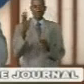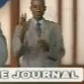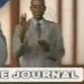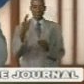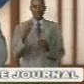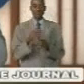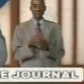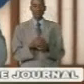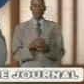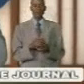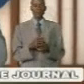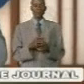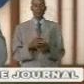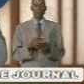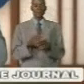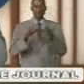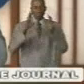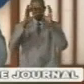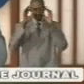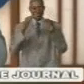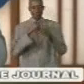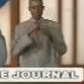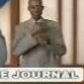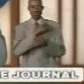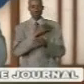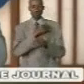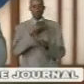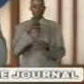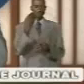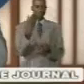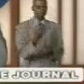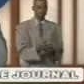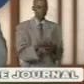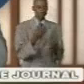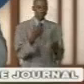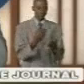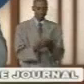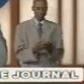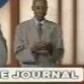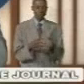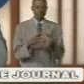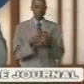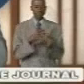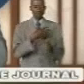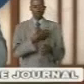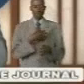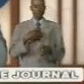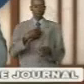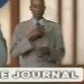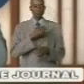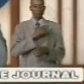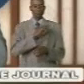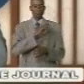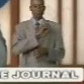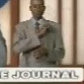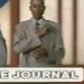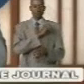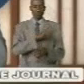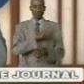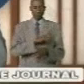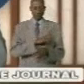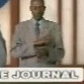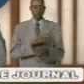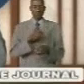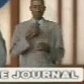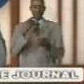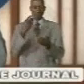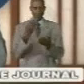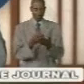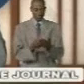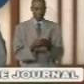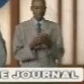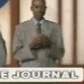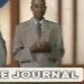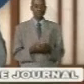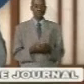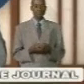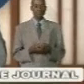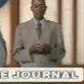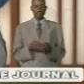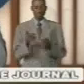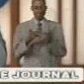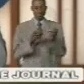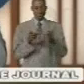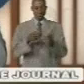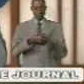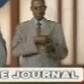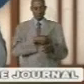Excellence Monsieur Joseph Kabila Kabongé et la distinguée première dame Olive Lembe Kabila, où ils sont accueillis par le directeur